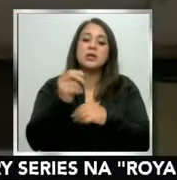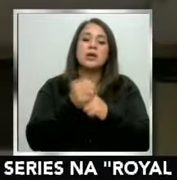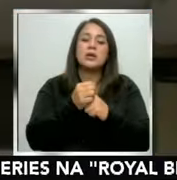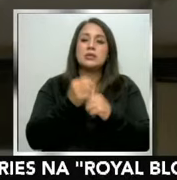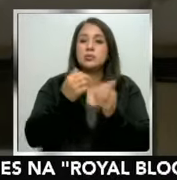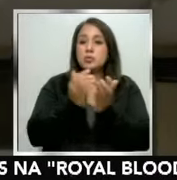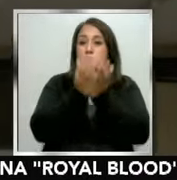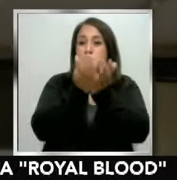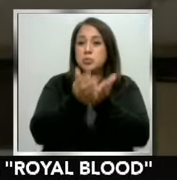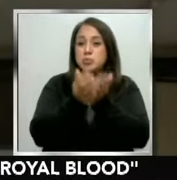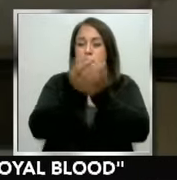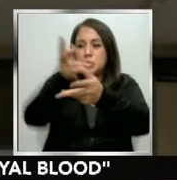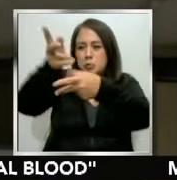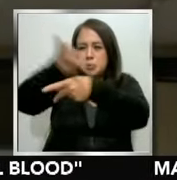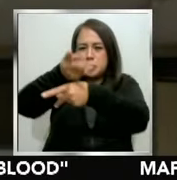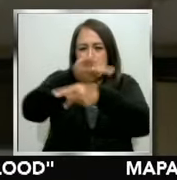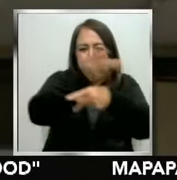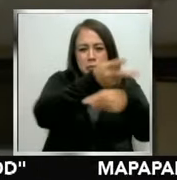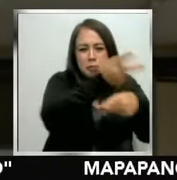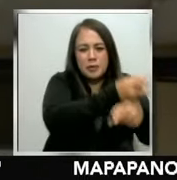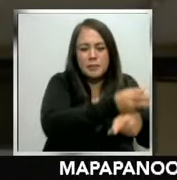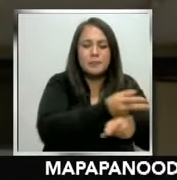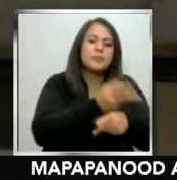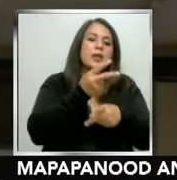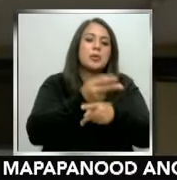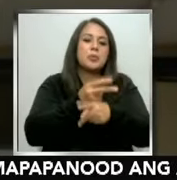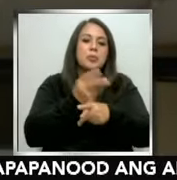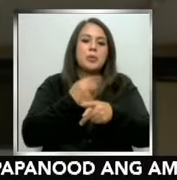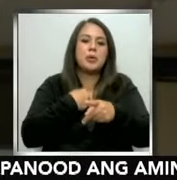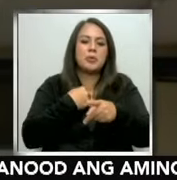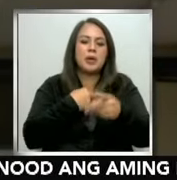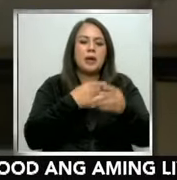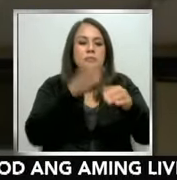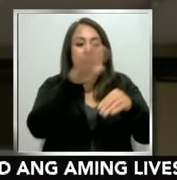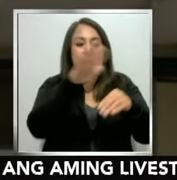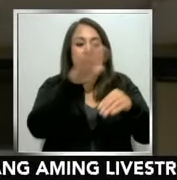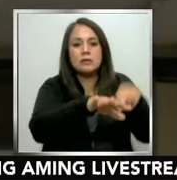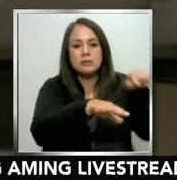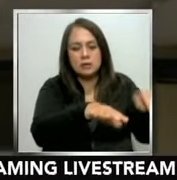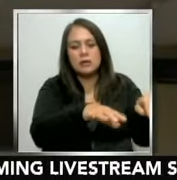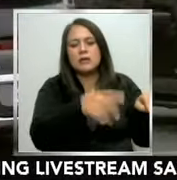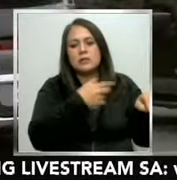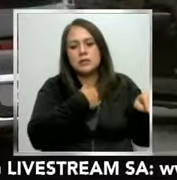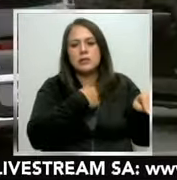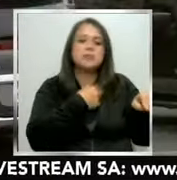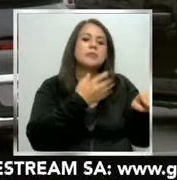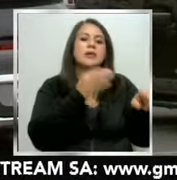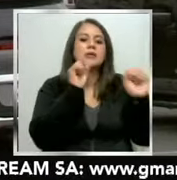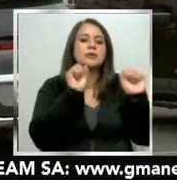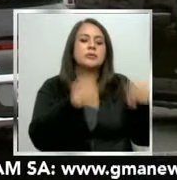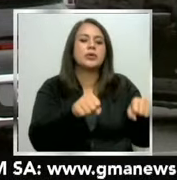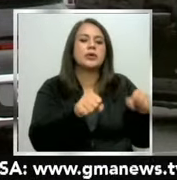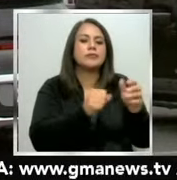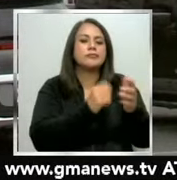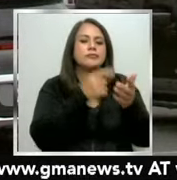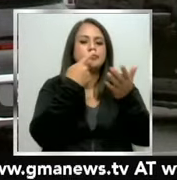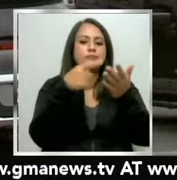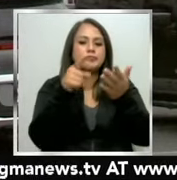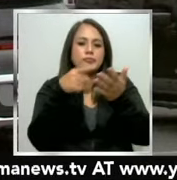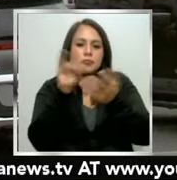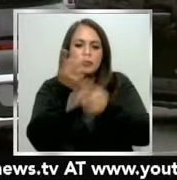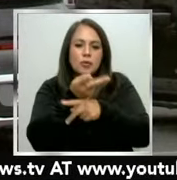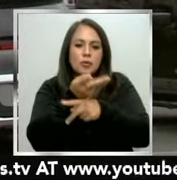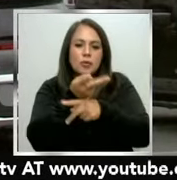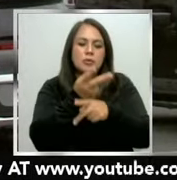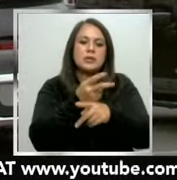vessel. Meron tayong station and substation na kailangan for quick response vessels immediately that can be deployed and